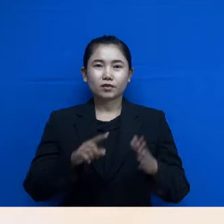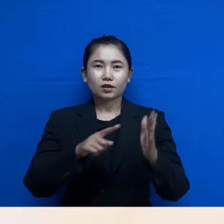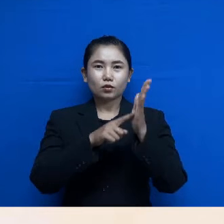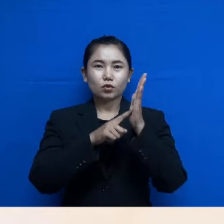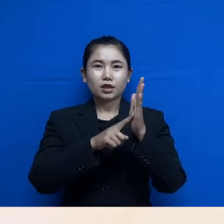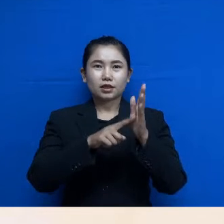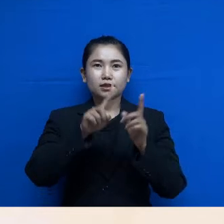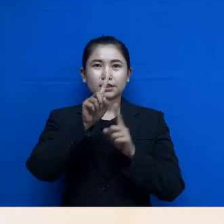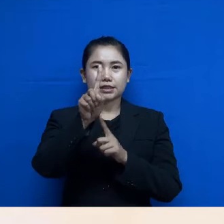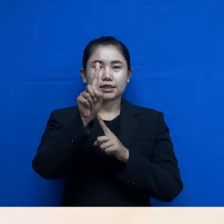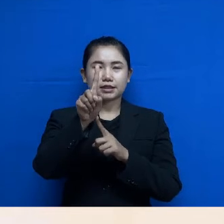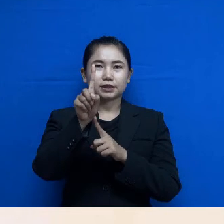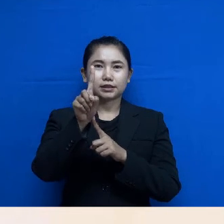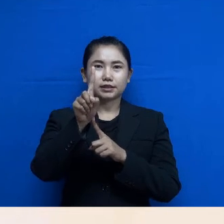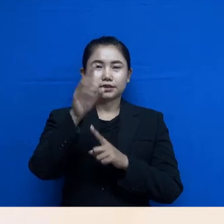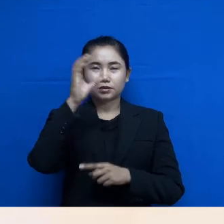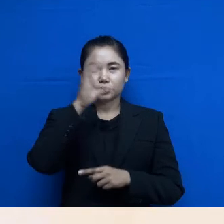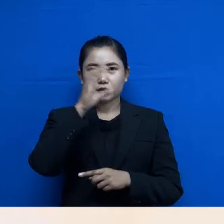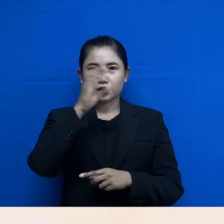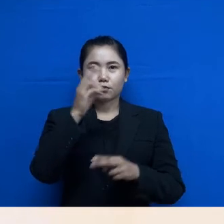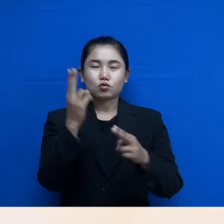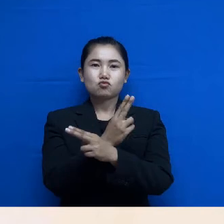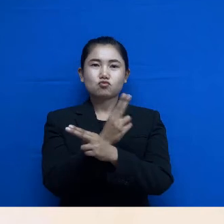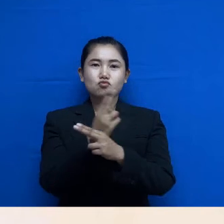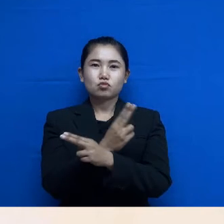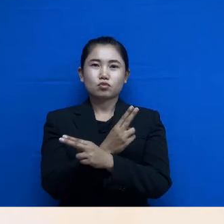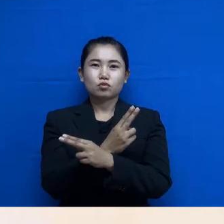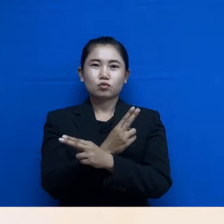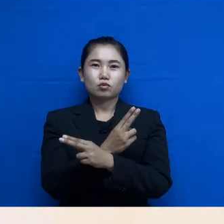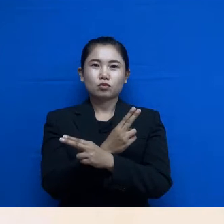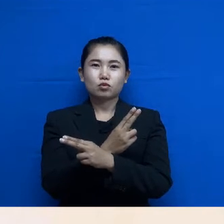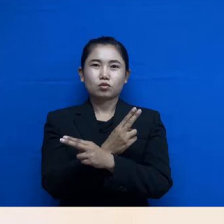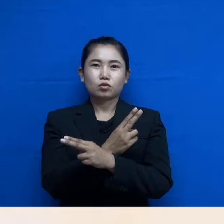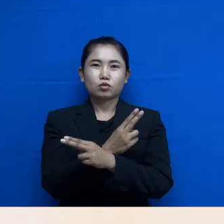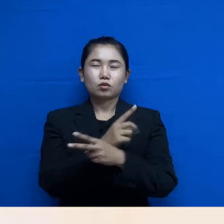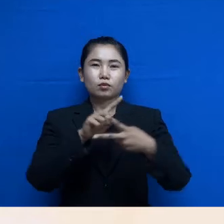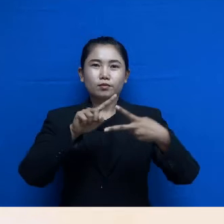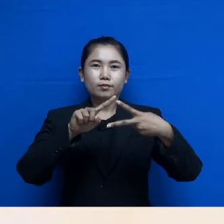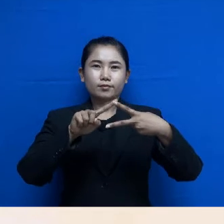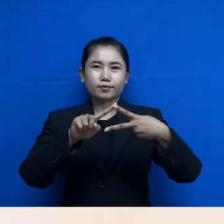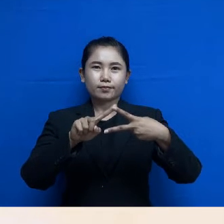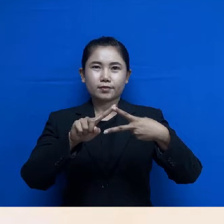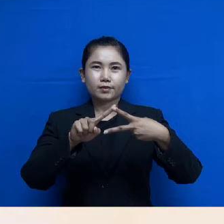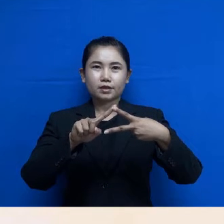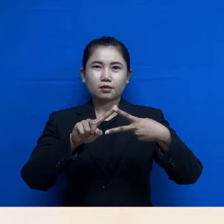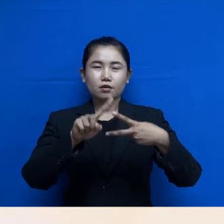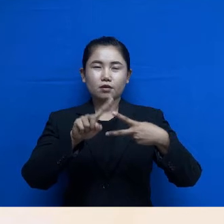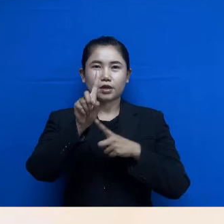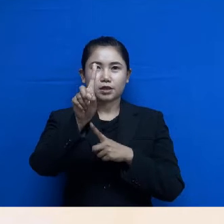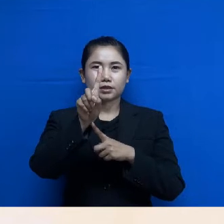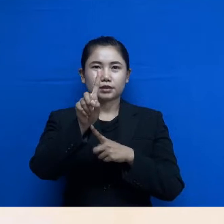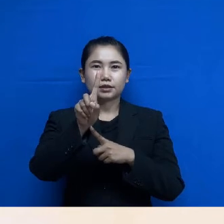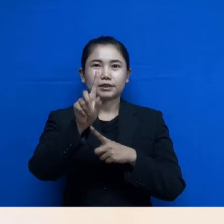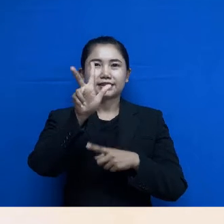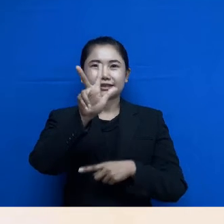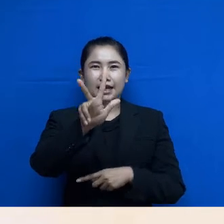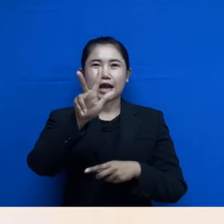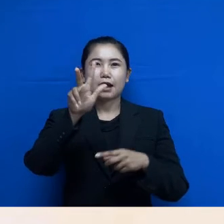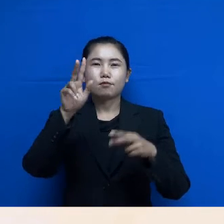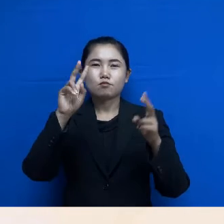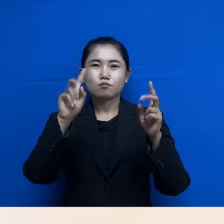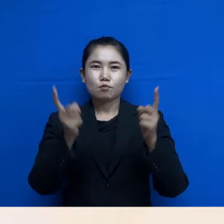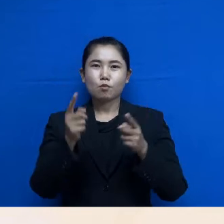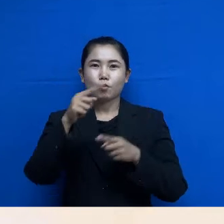ตัวอย่างที่ 1จงหาผลคูณของจำนวนต่อไปนี้ข้อ 1ก็